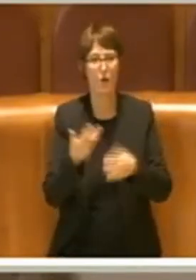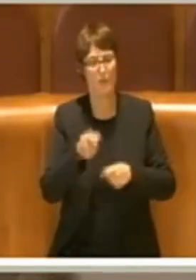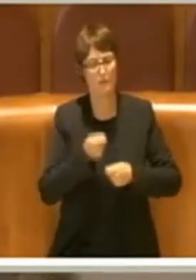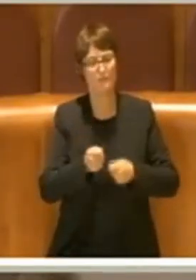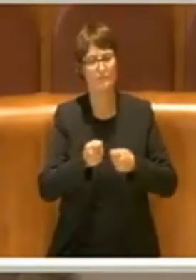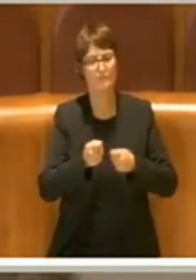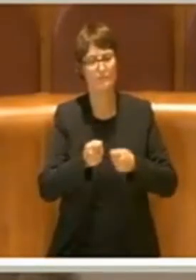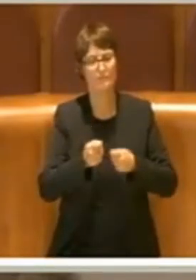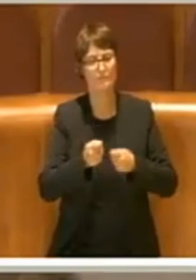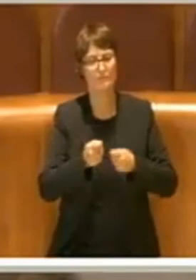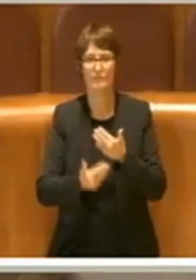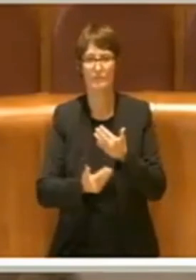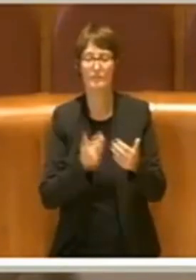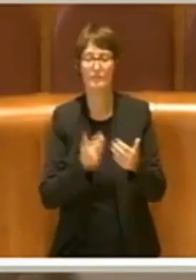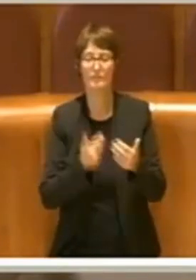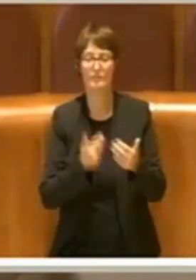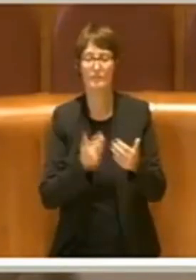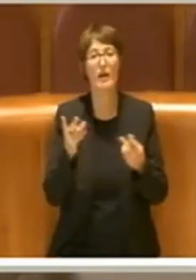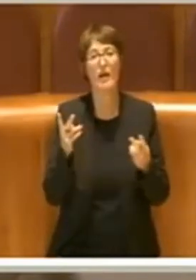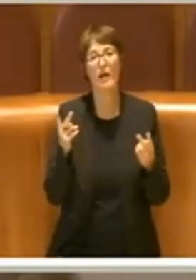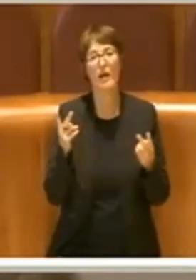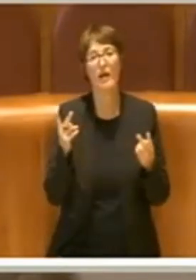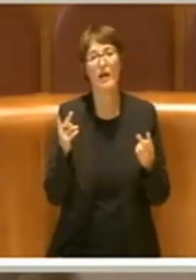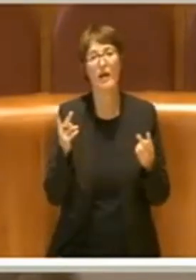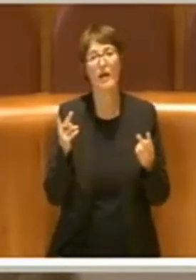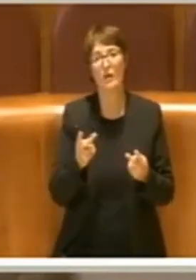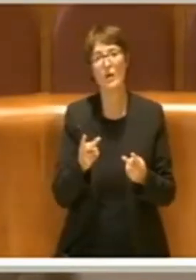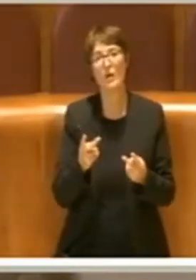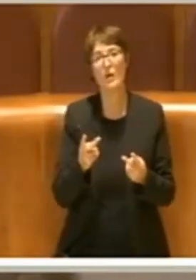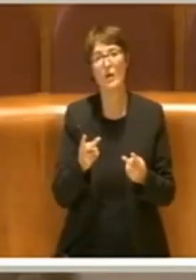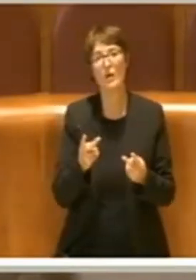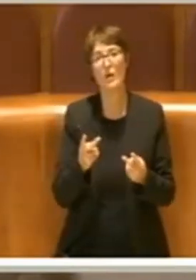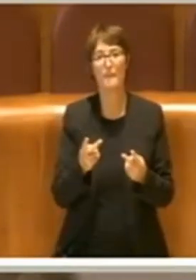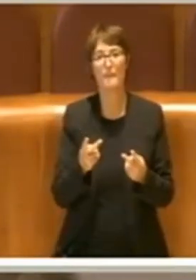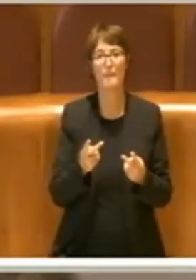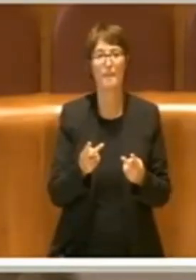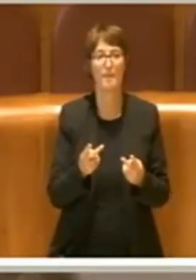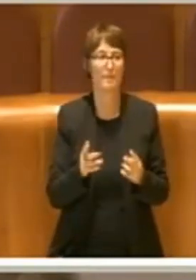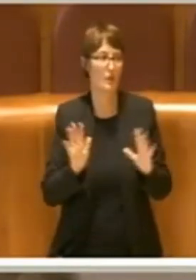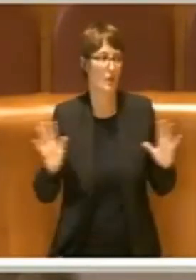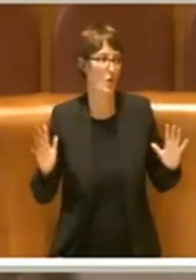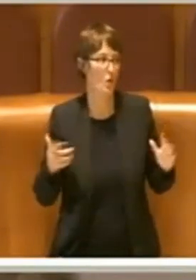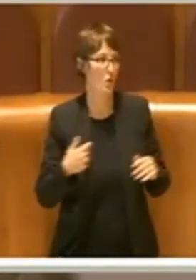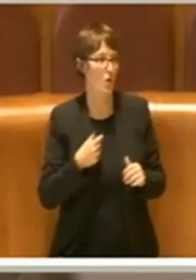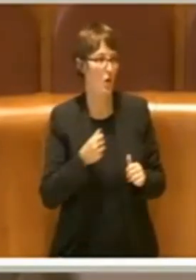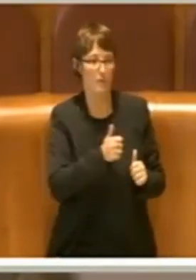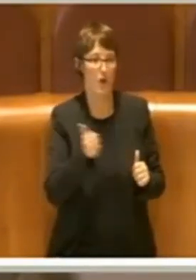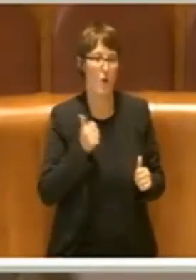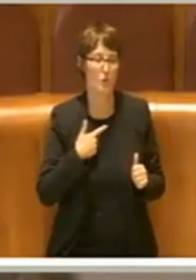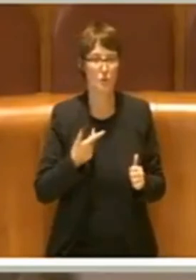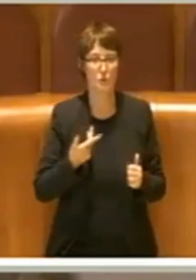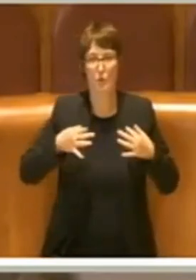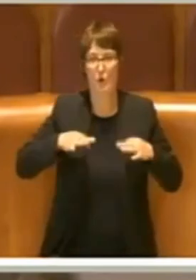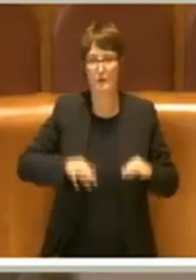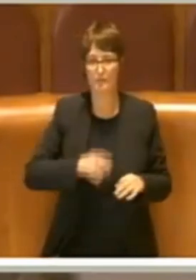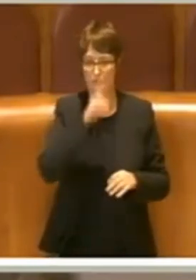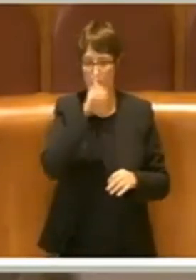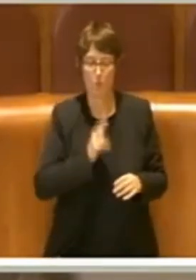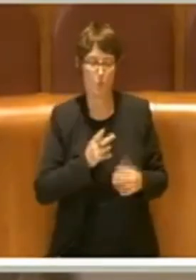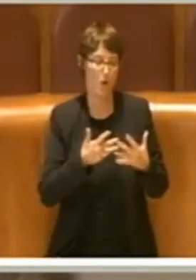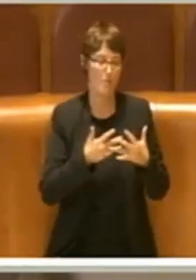ecco, inviterei i colleghi a, diciamo così, ovviamente nel rispetto dei ruoli di maggioranza e opposizione, ma secondo me ad